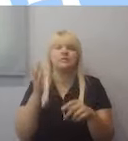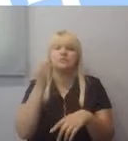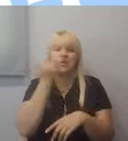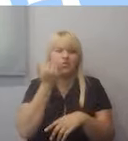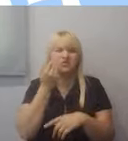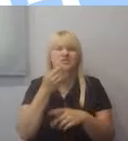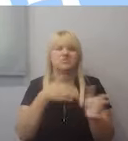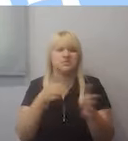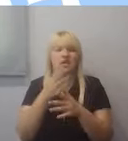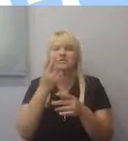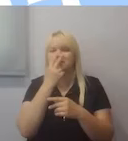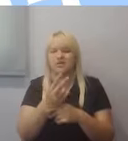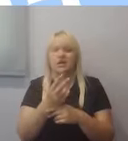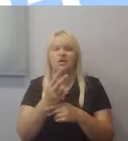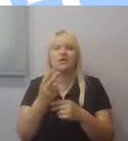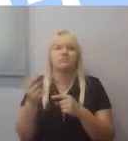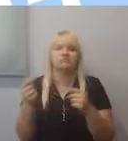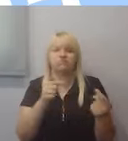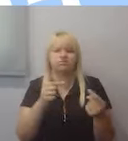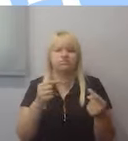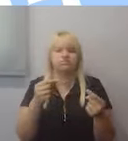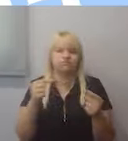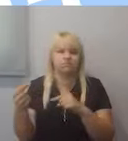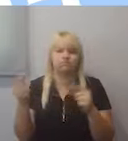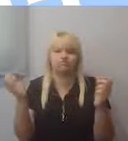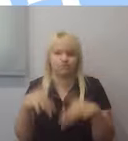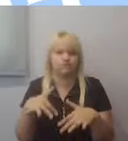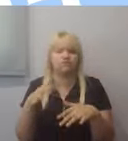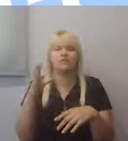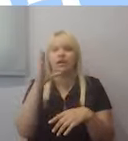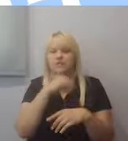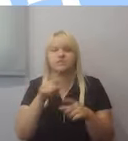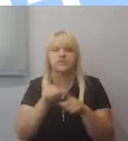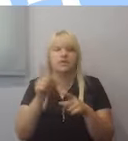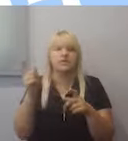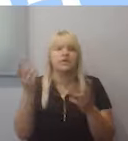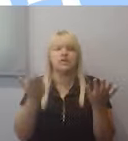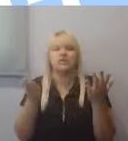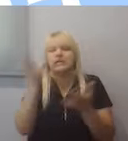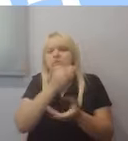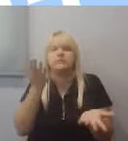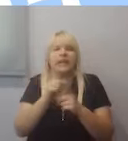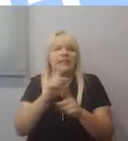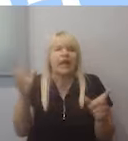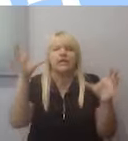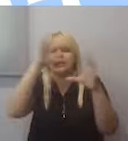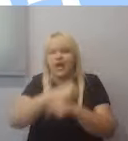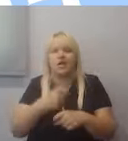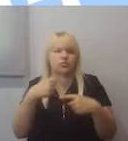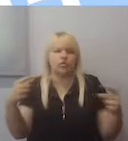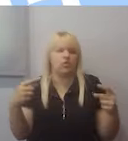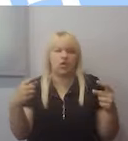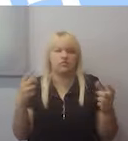uz dekonflektācija mums ir jāparedz iespējas ka mēs to varam darīt tikai naktī nu vārdu sakot tur ir virkne dažādu plānu kas mums ir